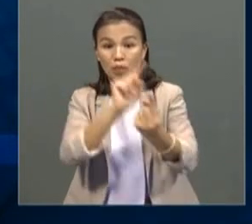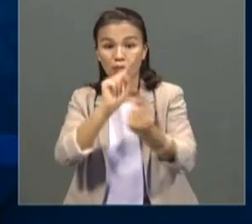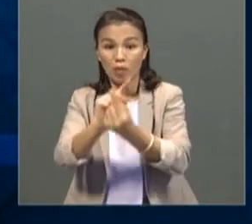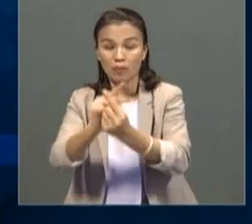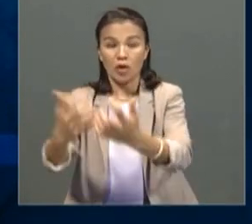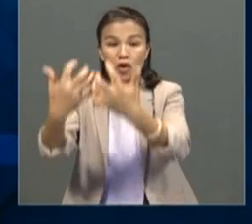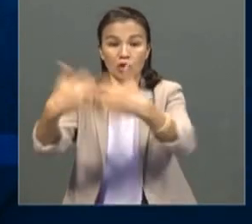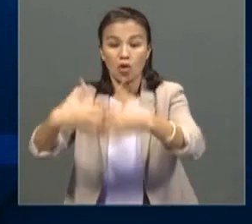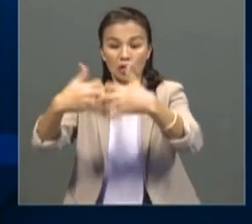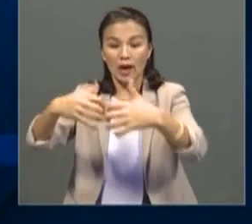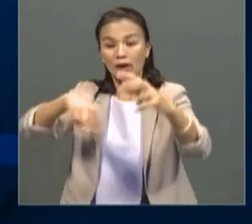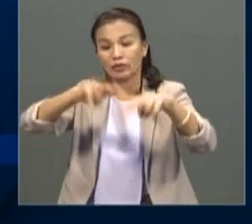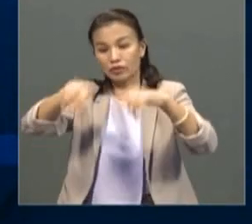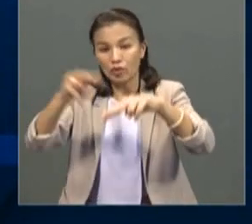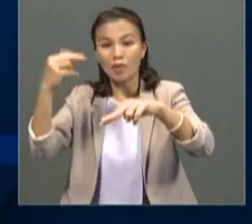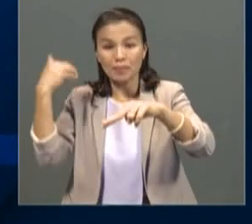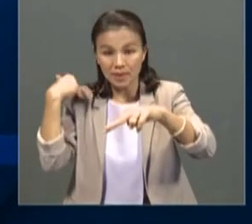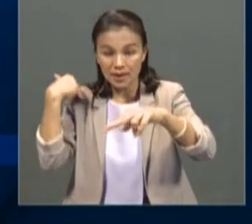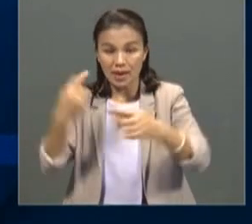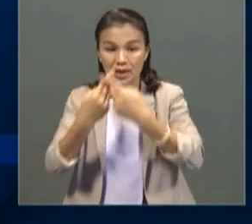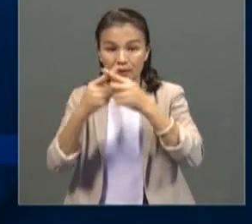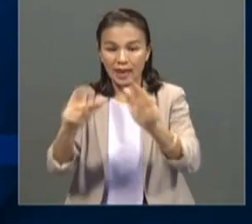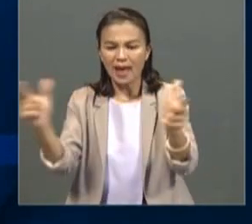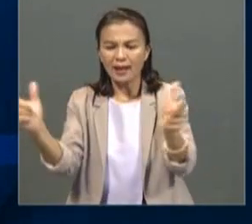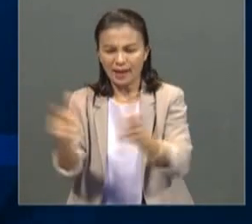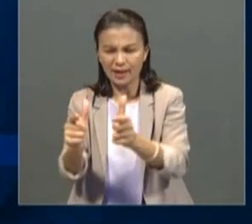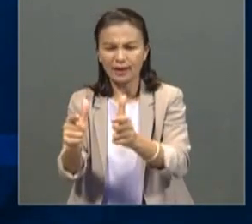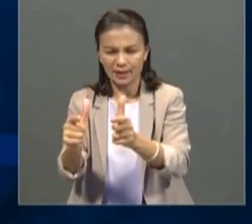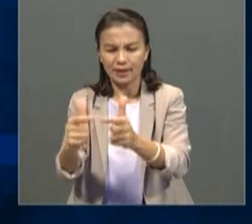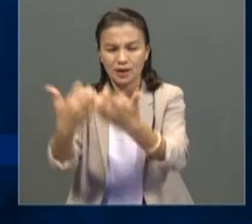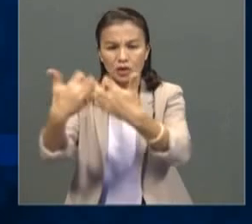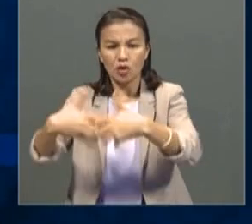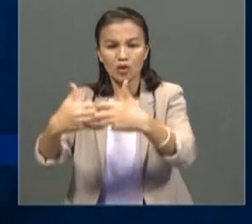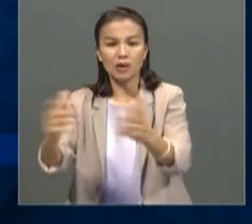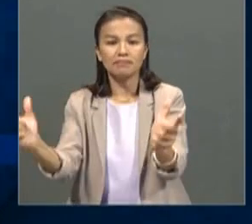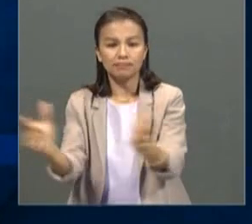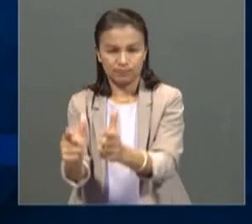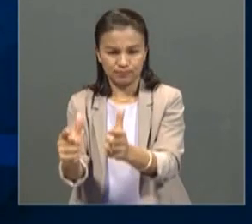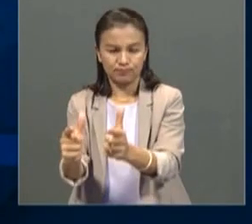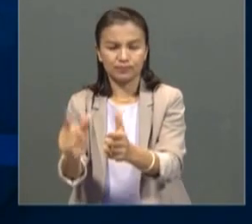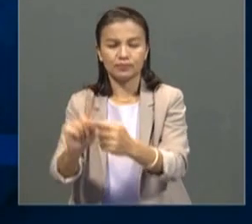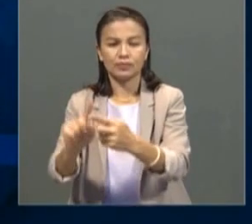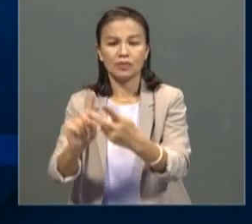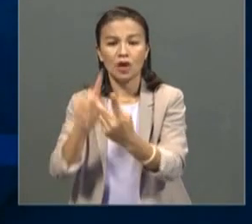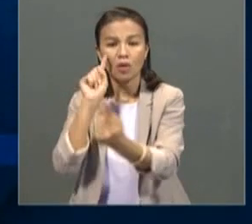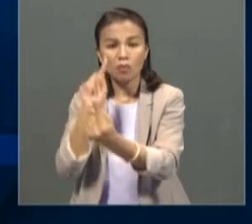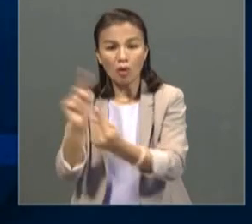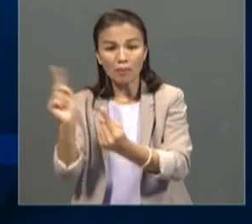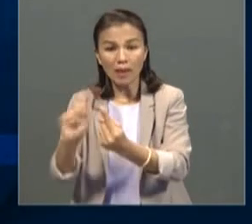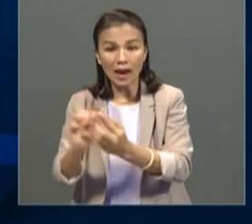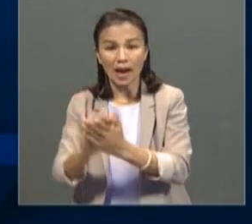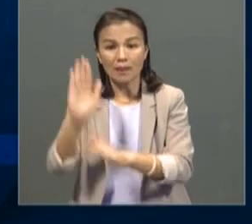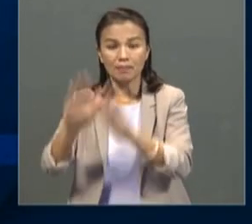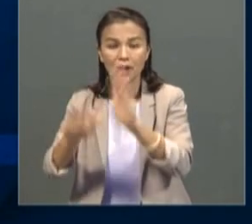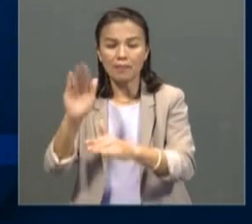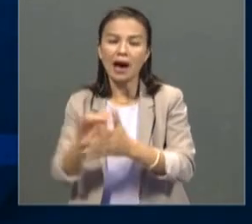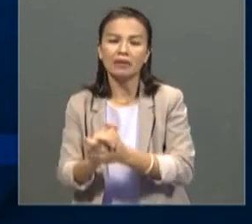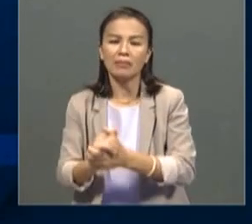တော့ရှာဖွေထားတဲ့ဆက်လက်လှုပ်ဆောင်နေပါတယ်အခုလည်းအခုထိလည်းတွေ့ပိုးကူးစက်တာတွေ့နေရပါသေးတယ်အထူးသဖြင့်တော့ဒီအလုံးယုံသေး